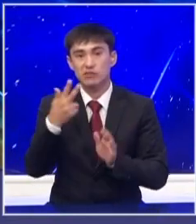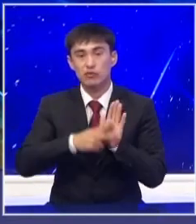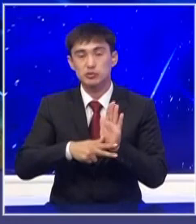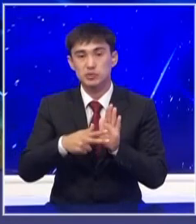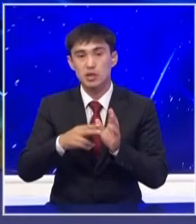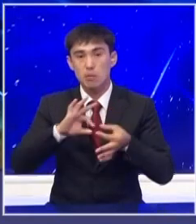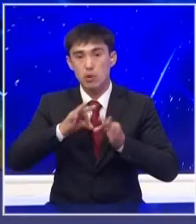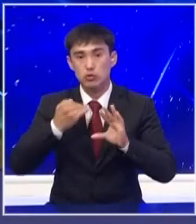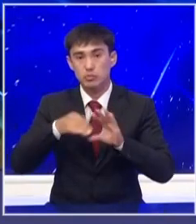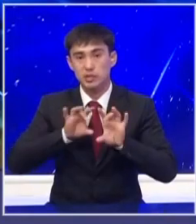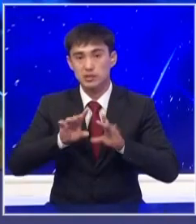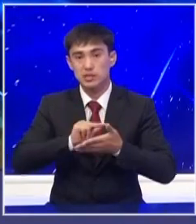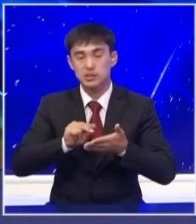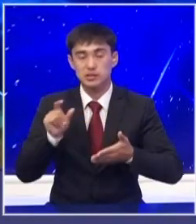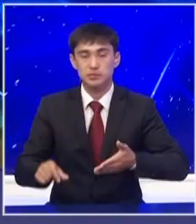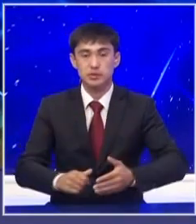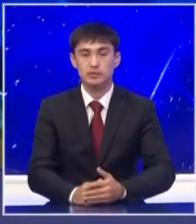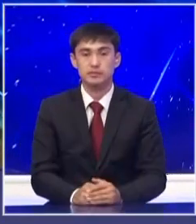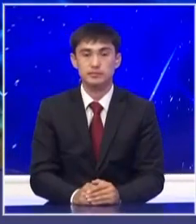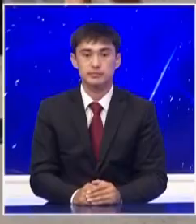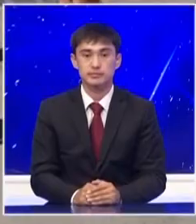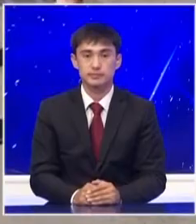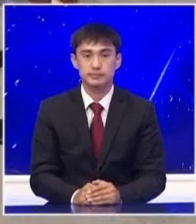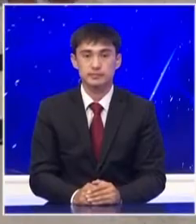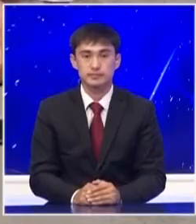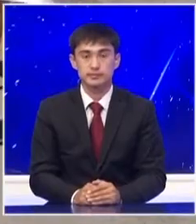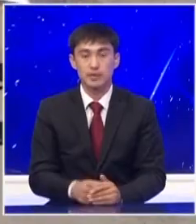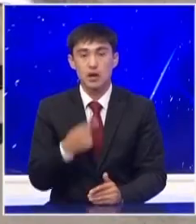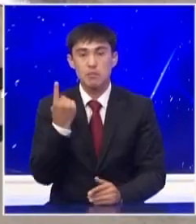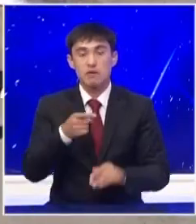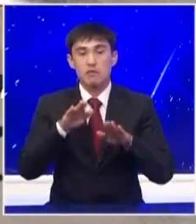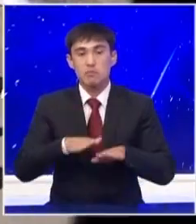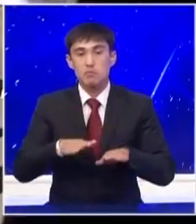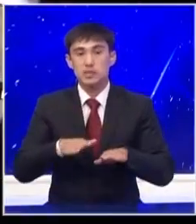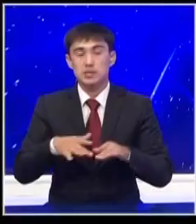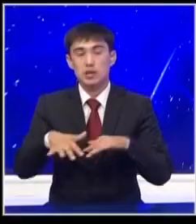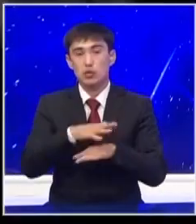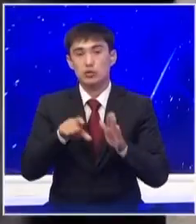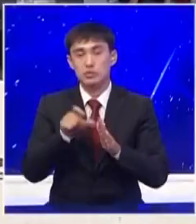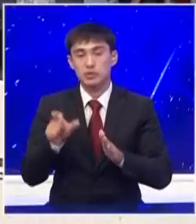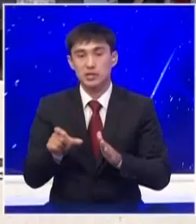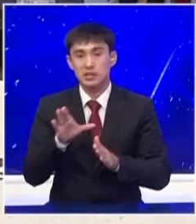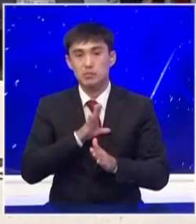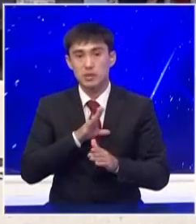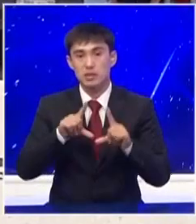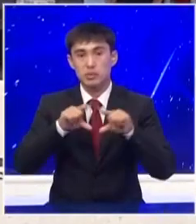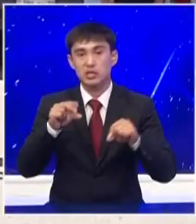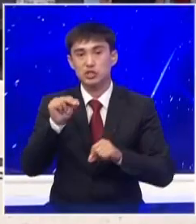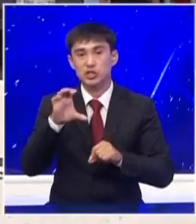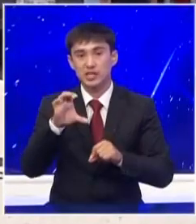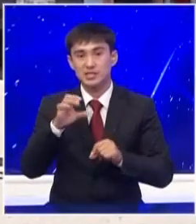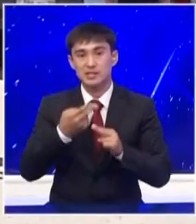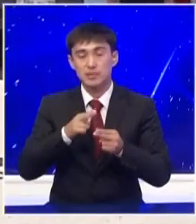54-380. Подробнее в материале корреспондента. Первым пунктом посещения народных избранников стал департамент по